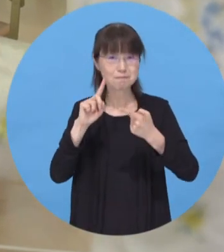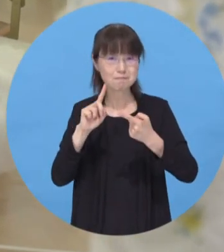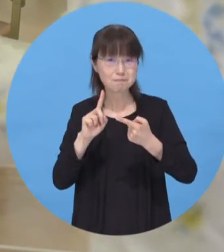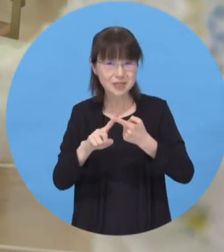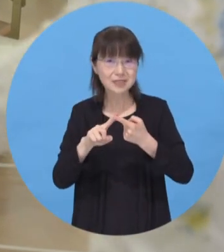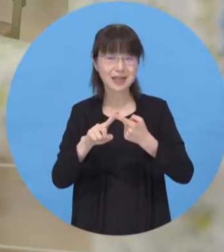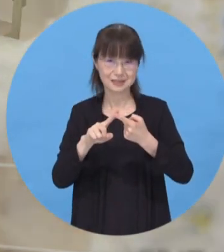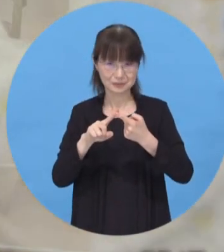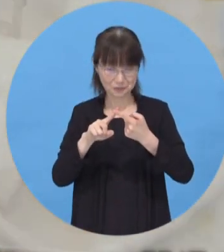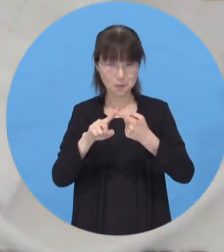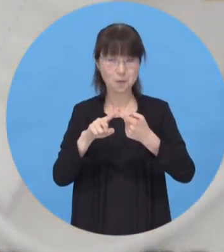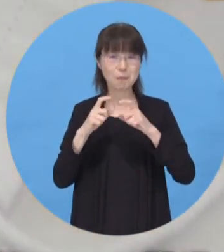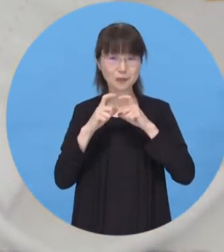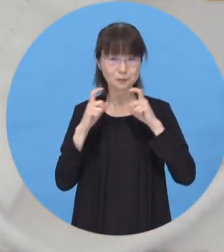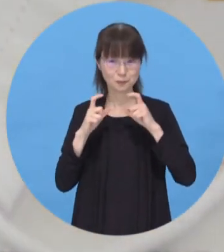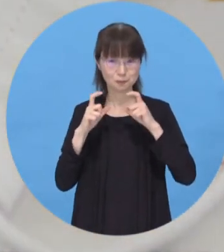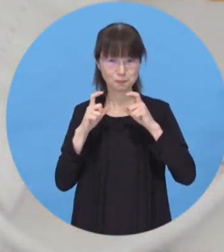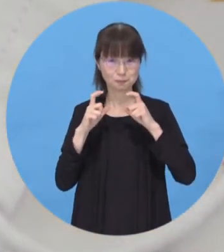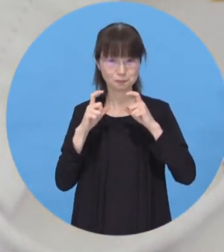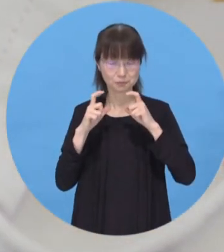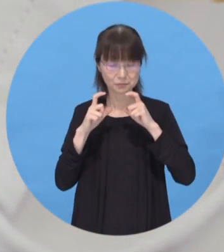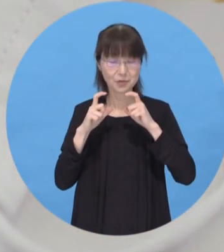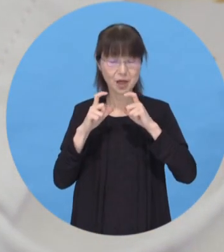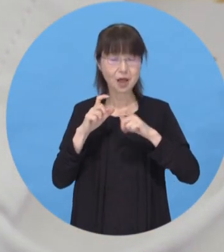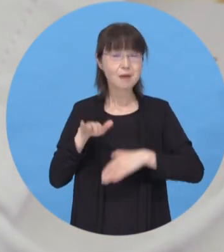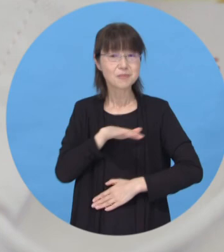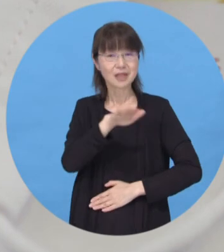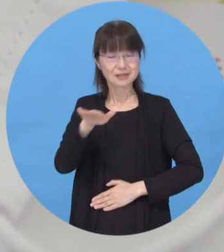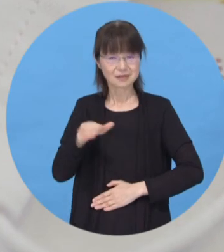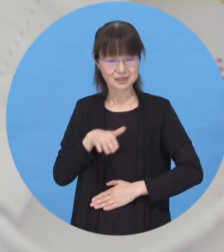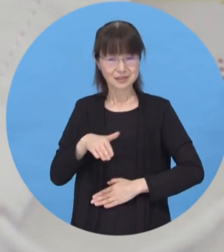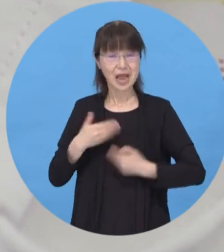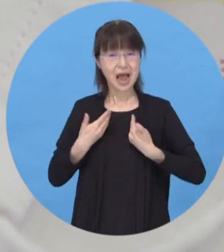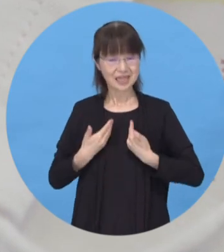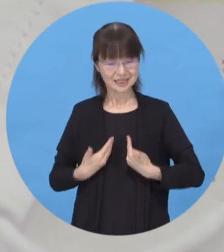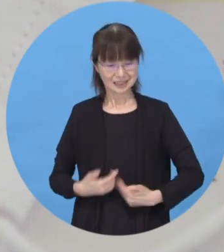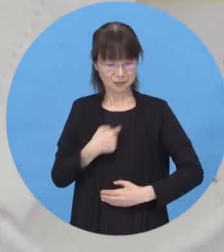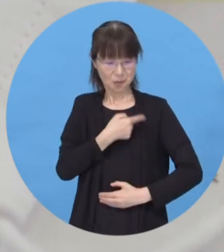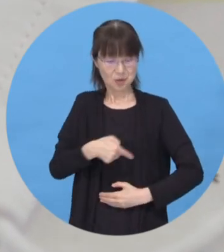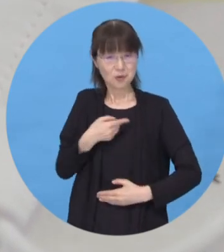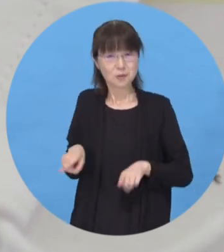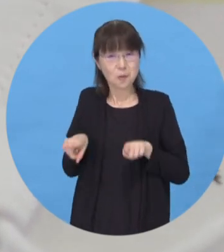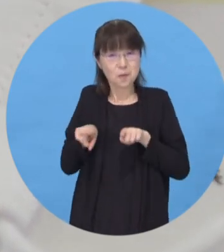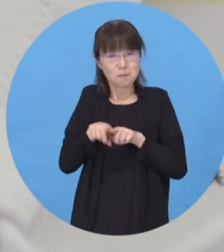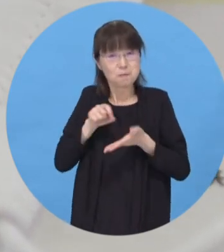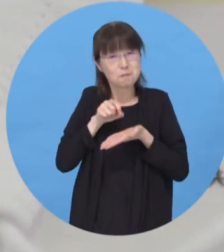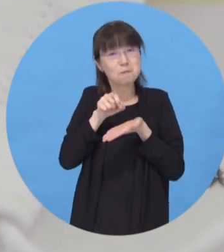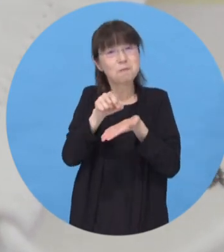山梨手作りマスクプロジェクトは安心と真心が届きますね。